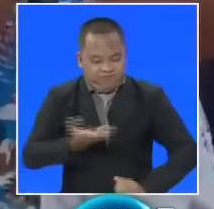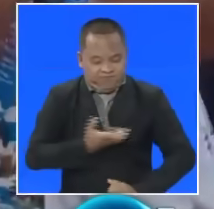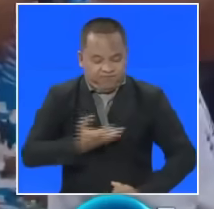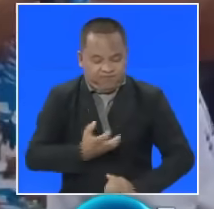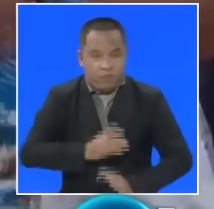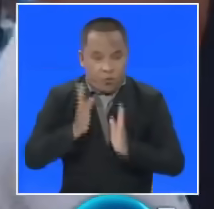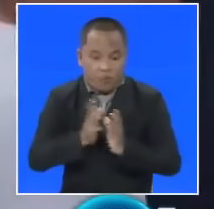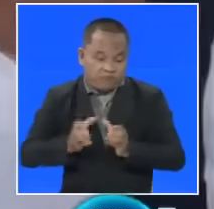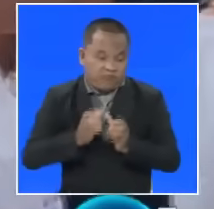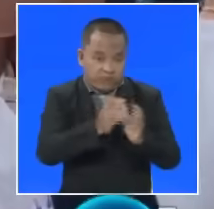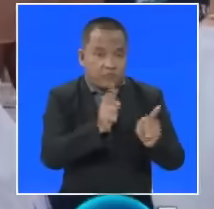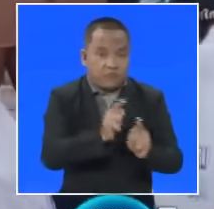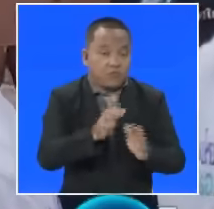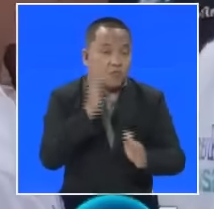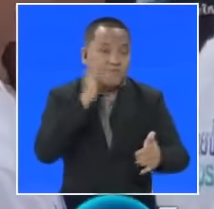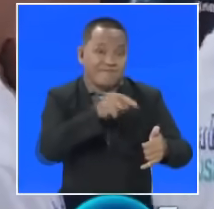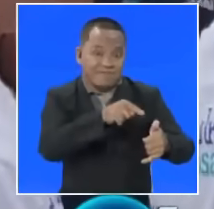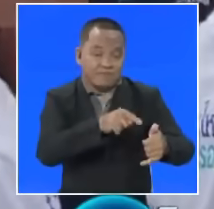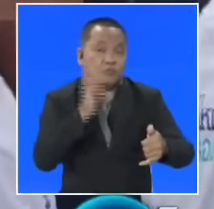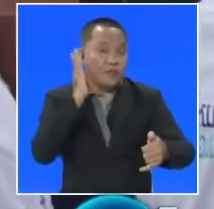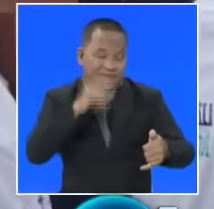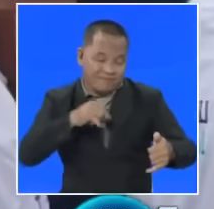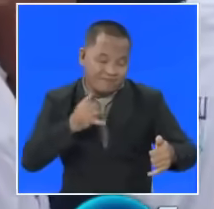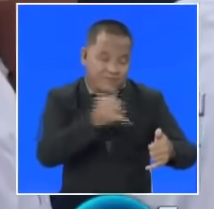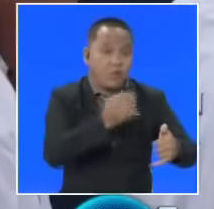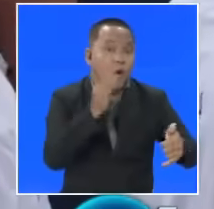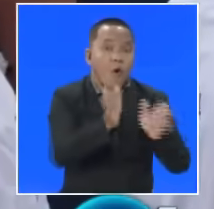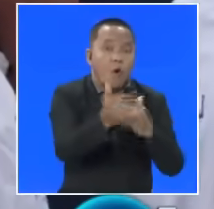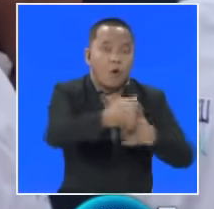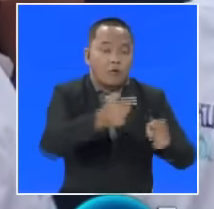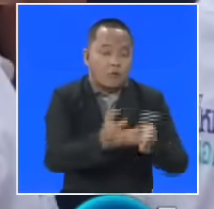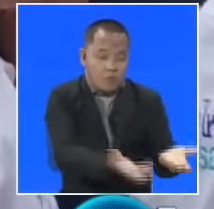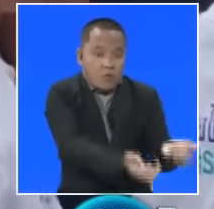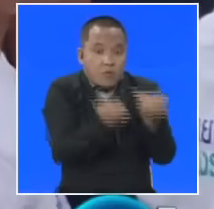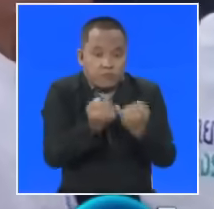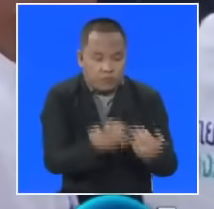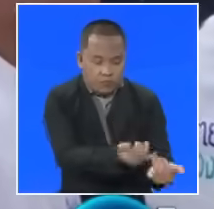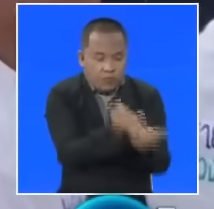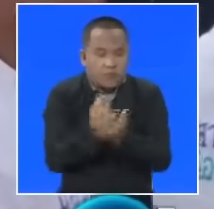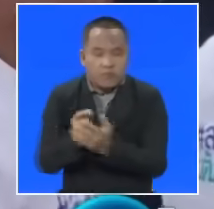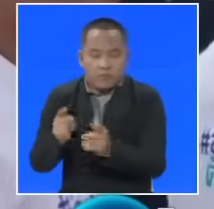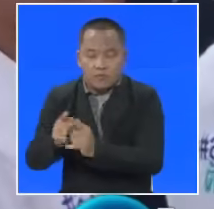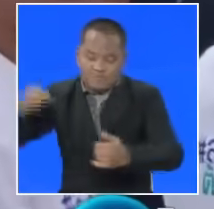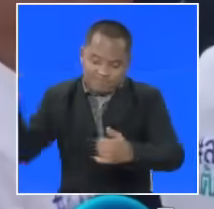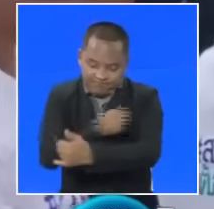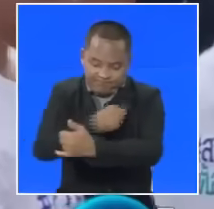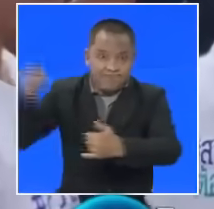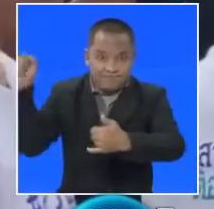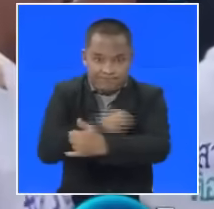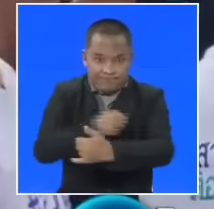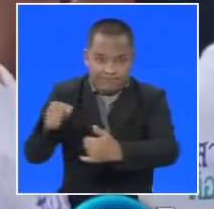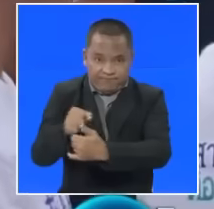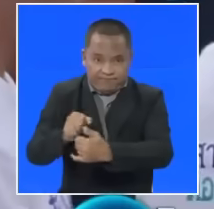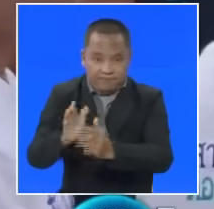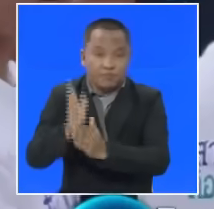ส่งคนบุกเข้าไปหาตัวของผู้เสียหายก็คือคุณชัยชนะที่ห้องพักไปอุ้มค่ะอุ้มเสร็จก็นำตัวไปทำร้ายร่างกายตั